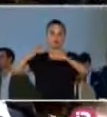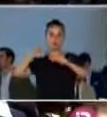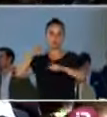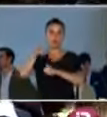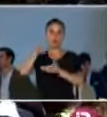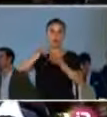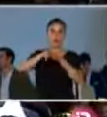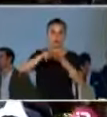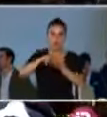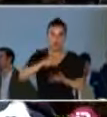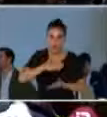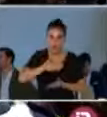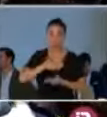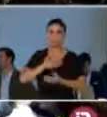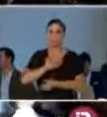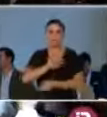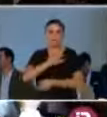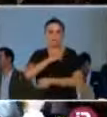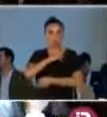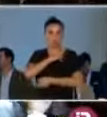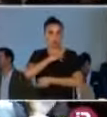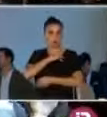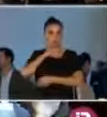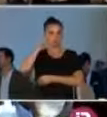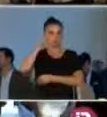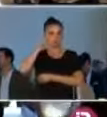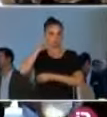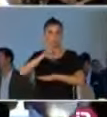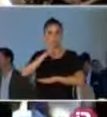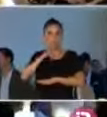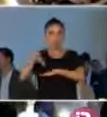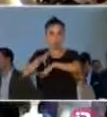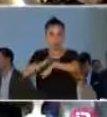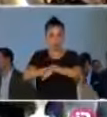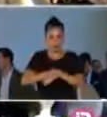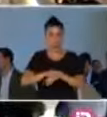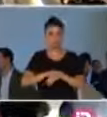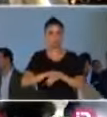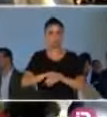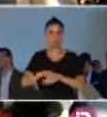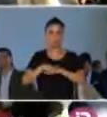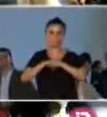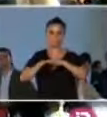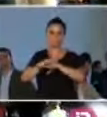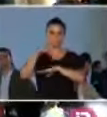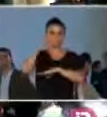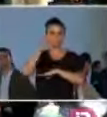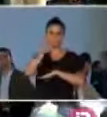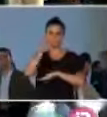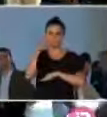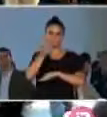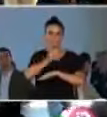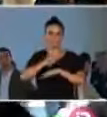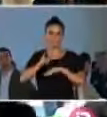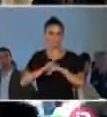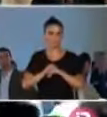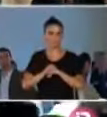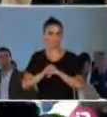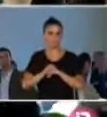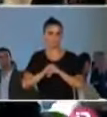l'amor que em varen transmetre a ca meva. Som allò que ens varen ensenyar a ser i serem allò que ensenyem a